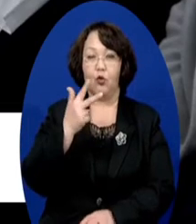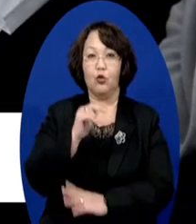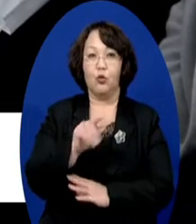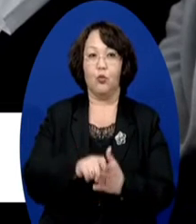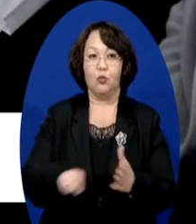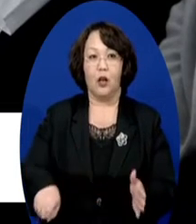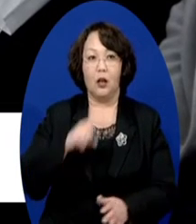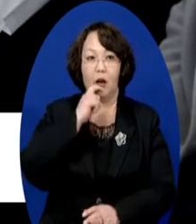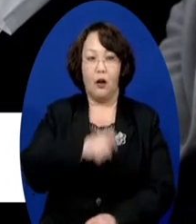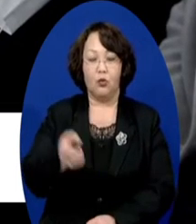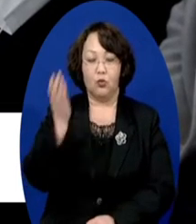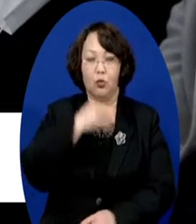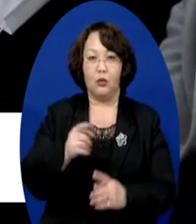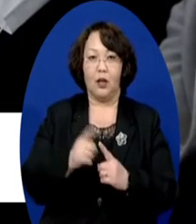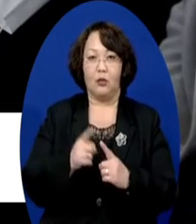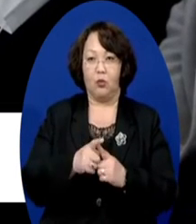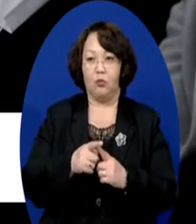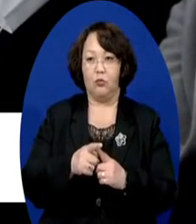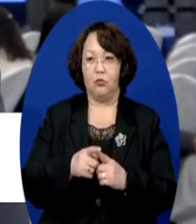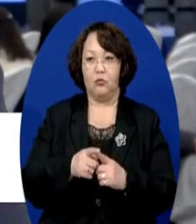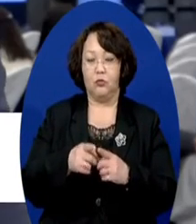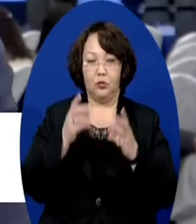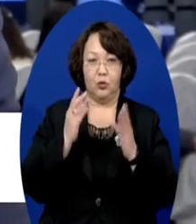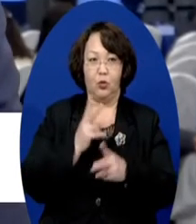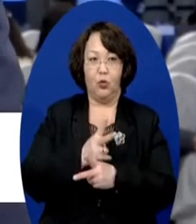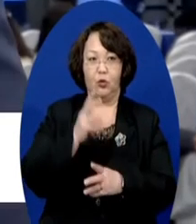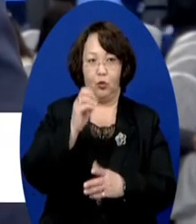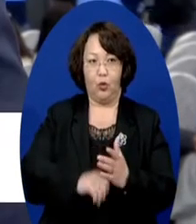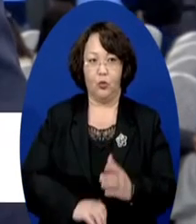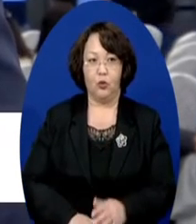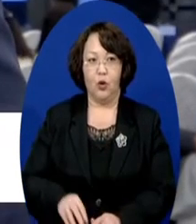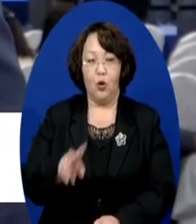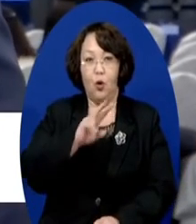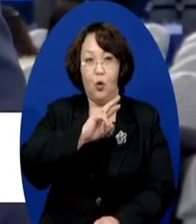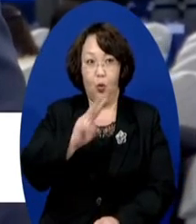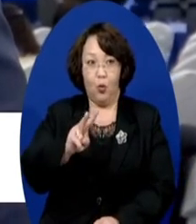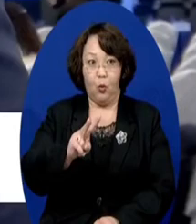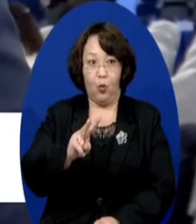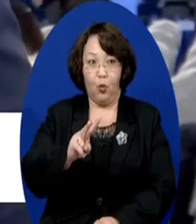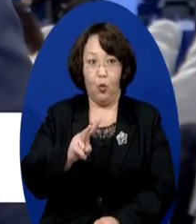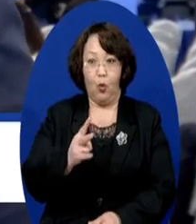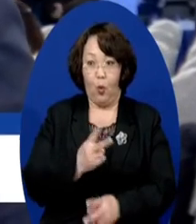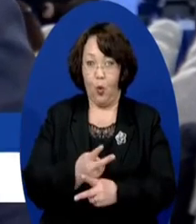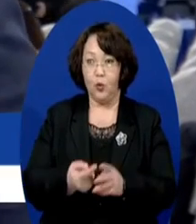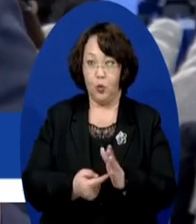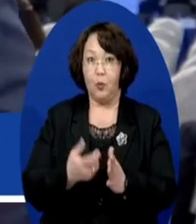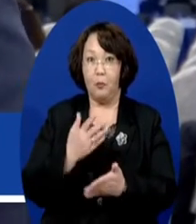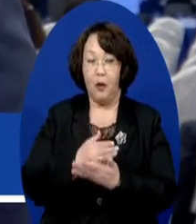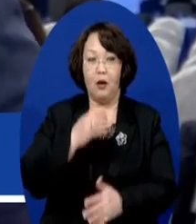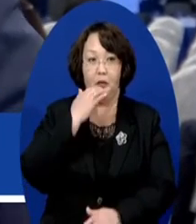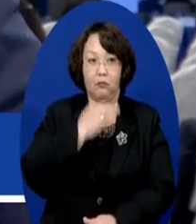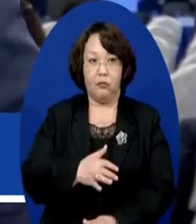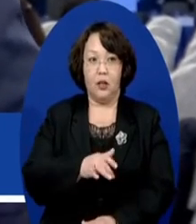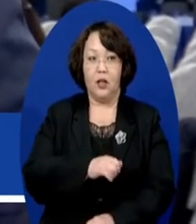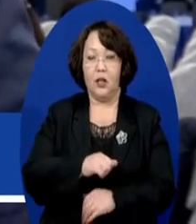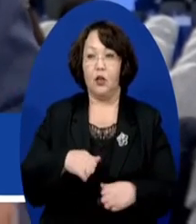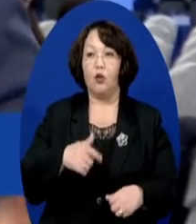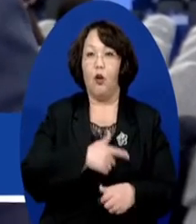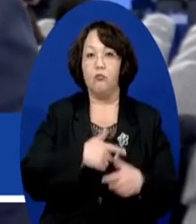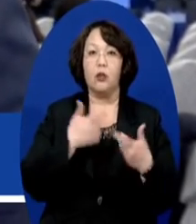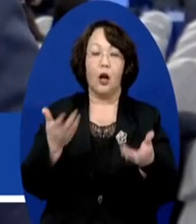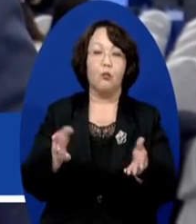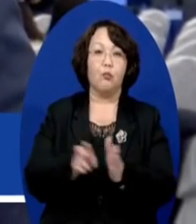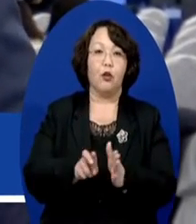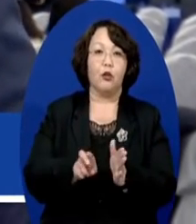онгийн дотор өгдөг болохоор хуулийн төсөл тусгажээ. Хатгалцахаар бол заавуулчгүй хуульд байх үндслээр татгалцах шүү. Тэр эргээгээд гомдол гарах боломжтой